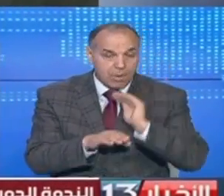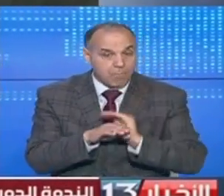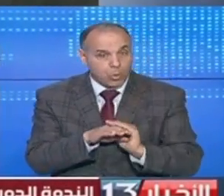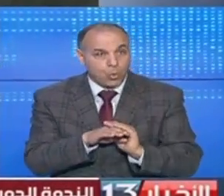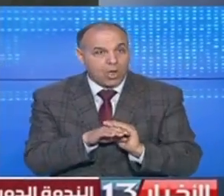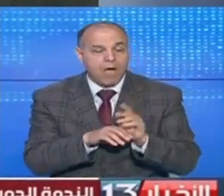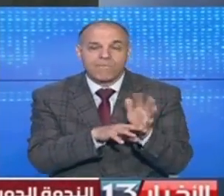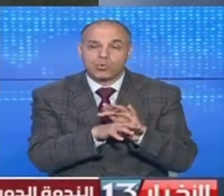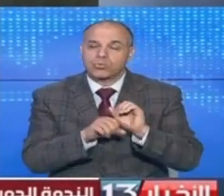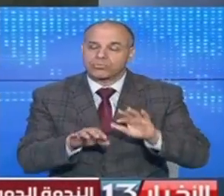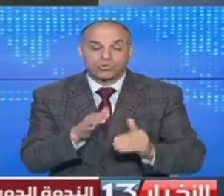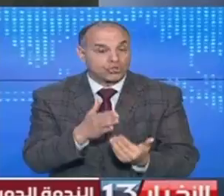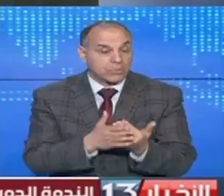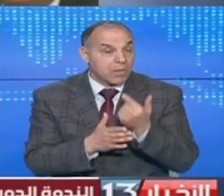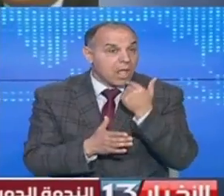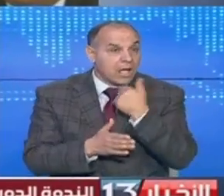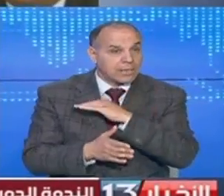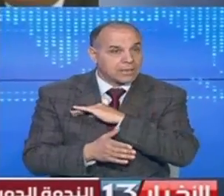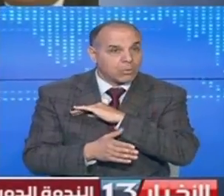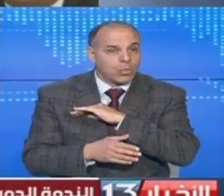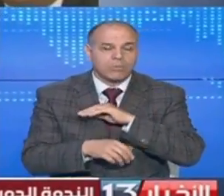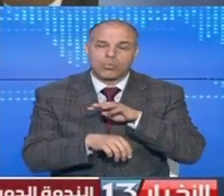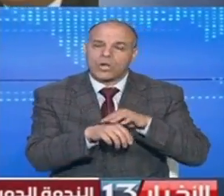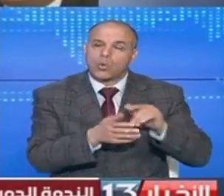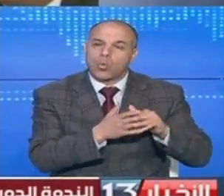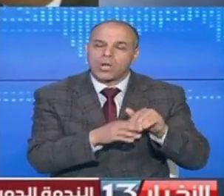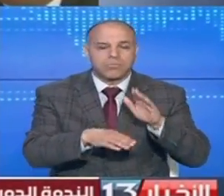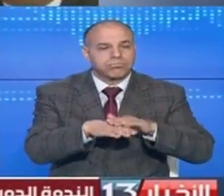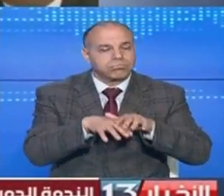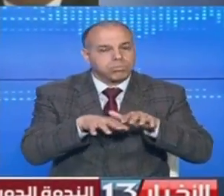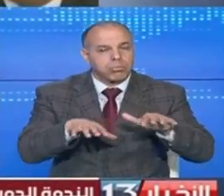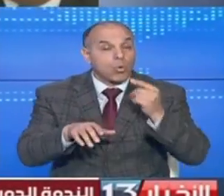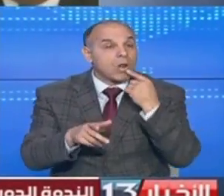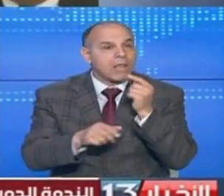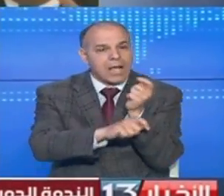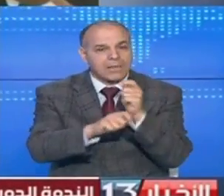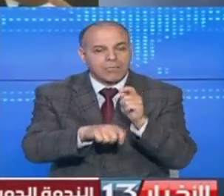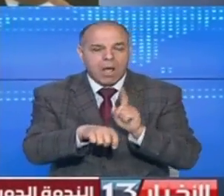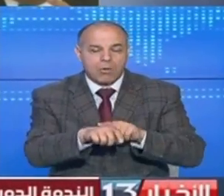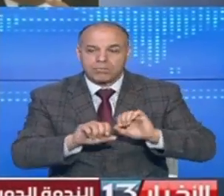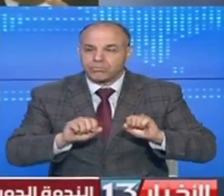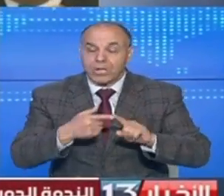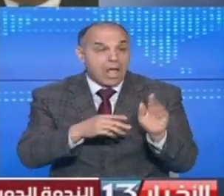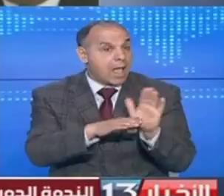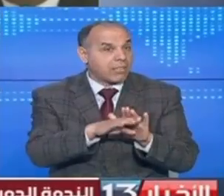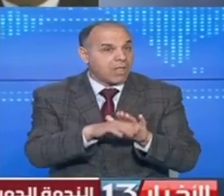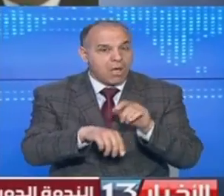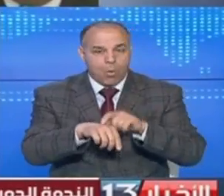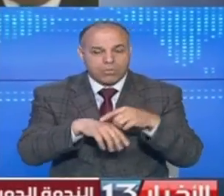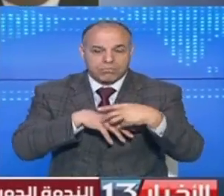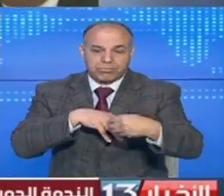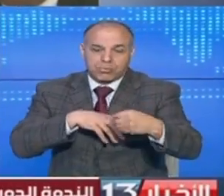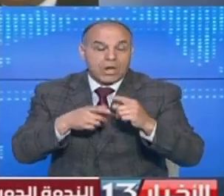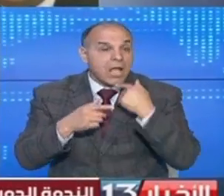بيرون المستشفى ودور السلطات الجهويه في نشر التوعيه باهميه احترام اجراءات التوقي من خطر العدوى